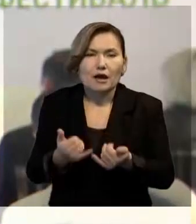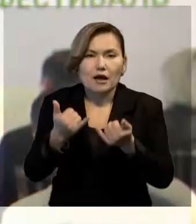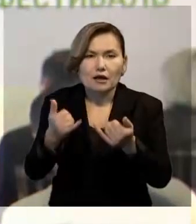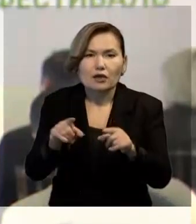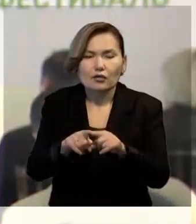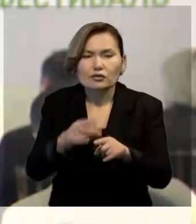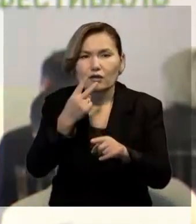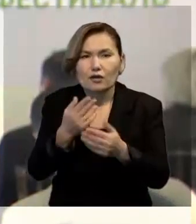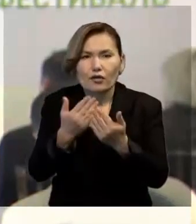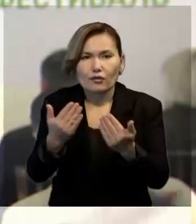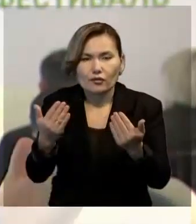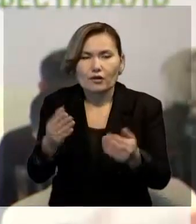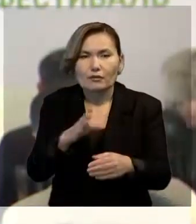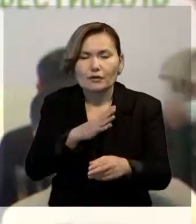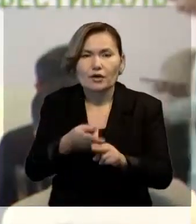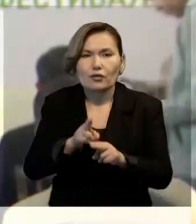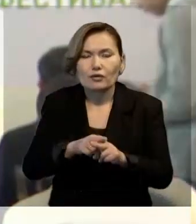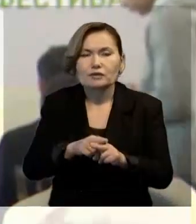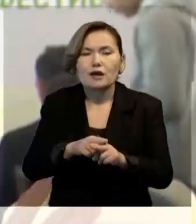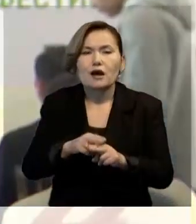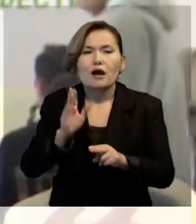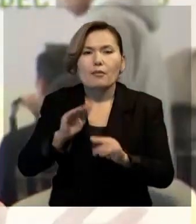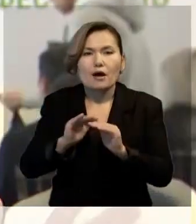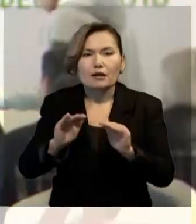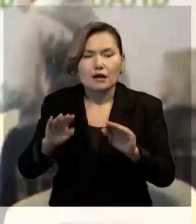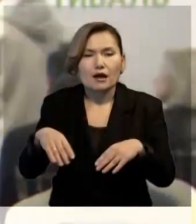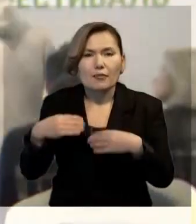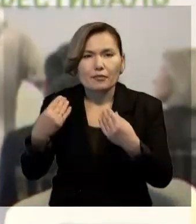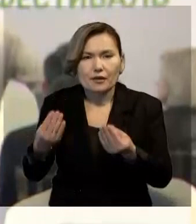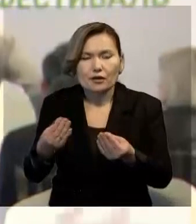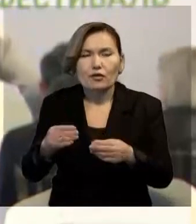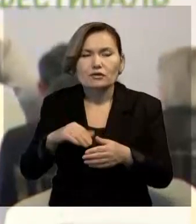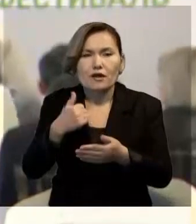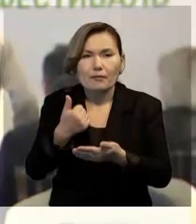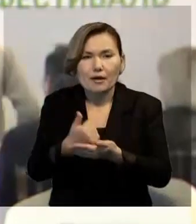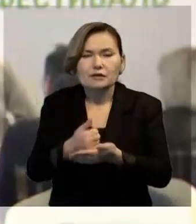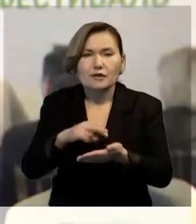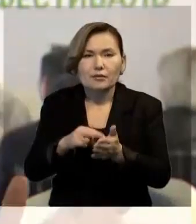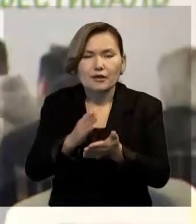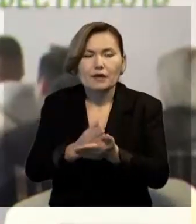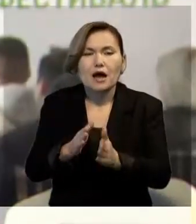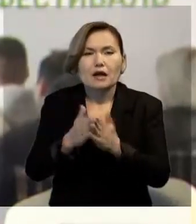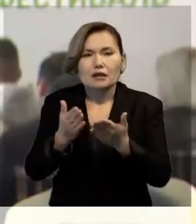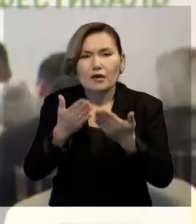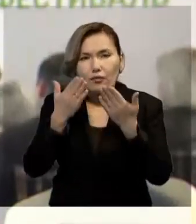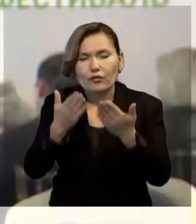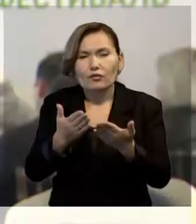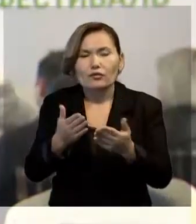осындай мүмкіндік және беру және де ең бастық кітап оқу мәдениетін өсіру.